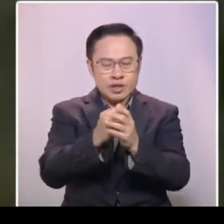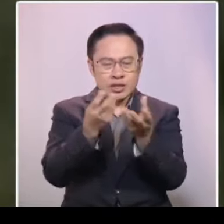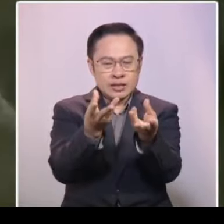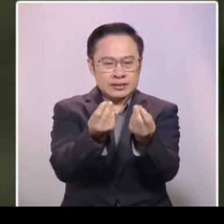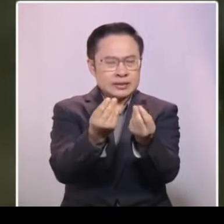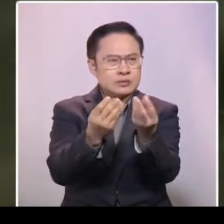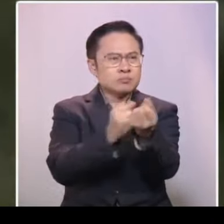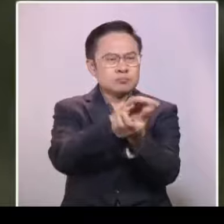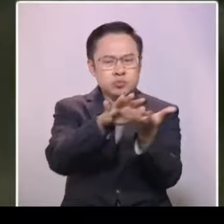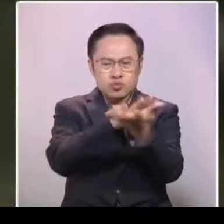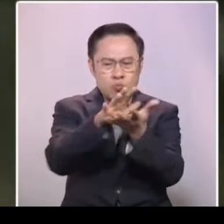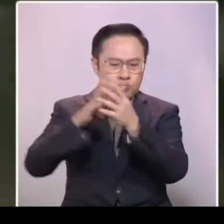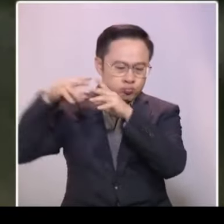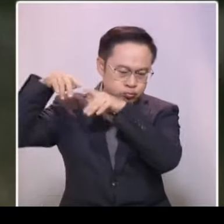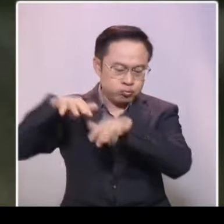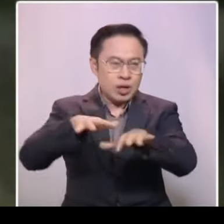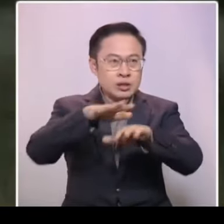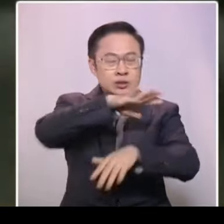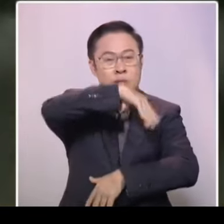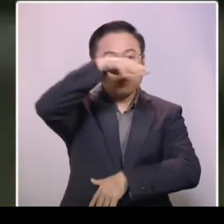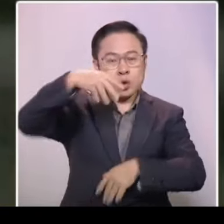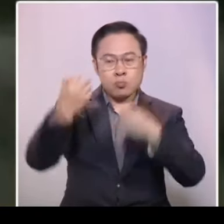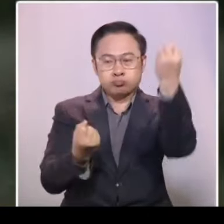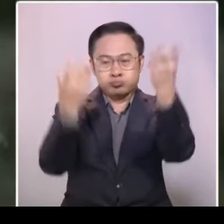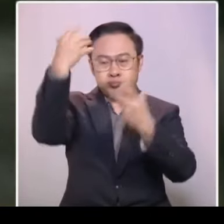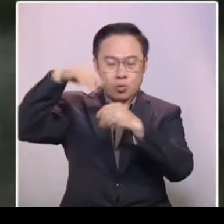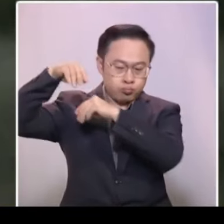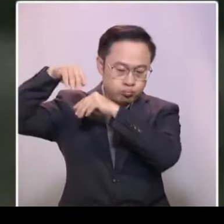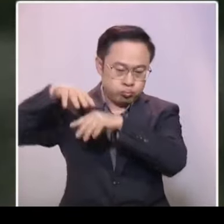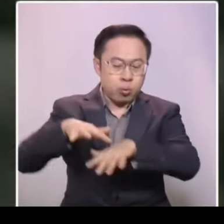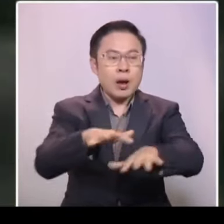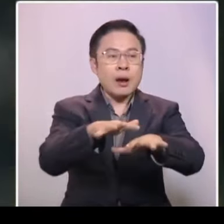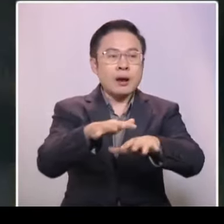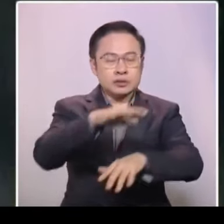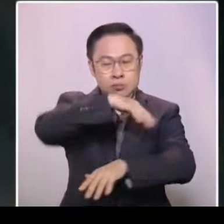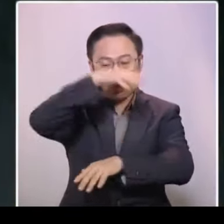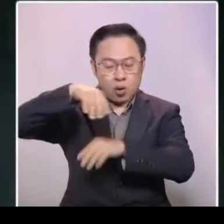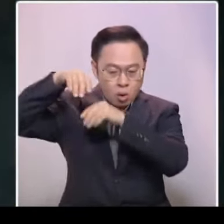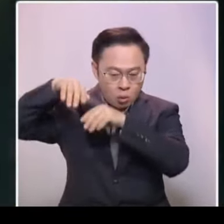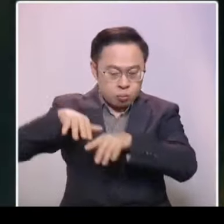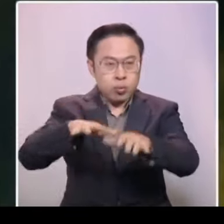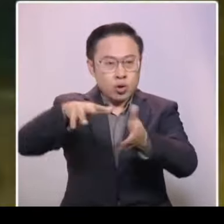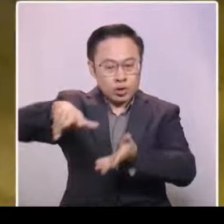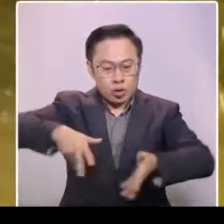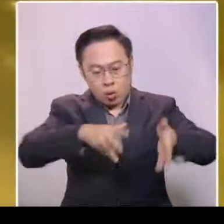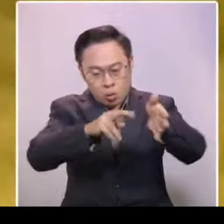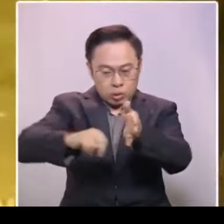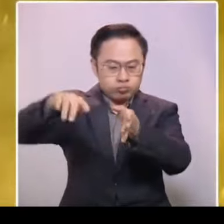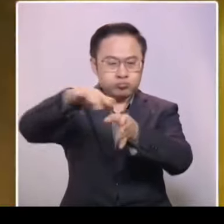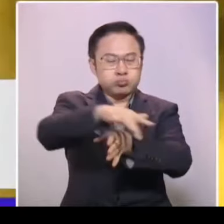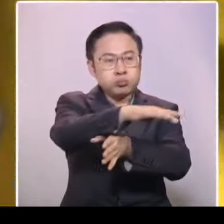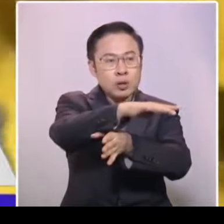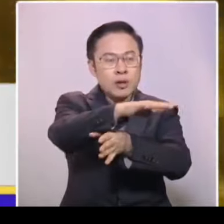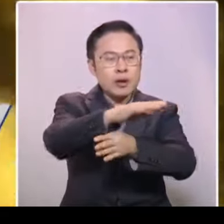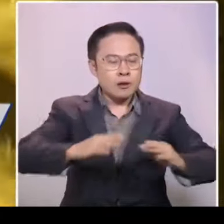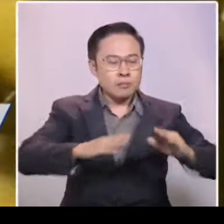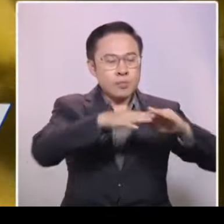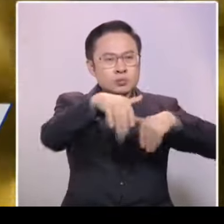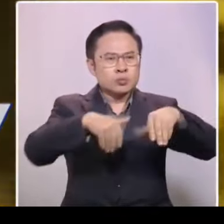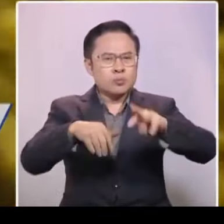นะแล้วก็ภูเขาด้วยนี่เป็นมวนน้ำก้อนใหญ่ครับจากเขาใหญ่ที่ไหลลงมาตามคลองก่อนจะเอ่อทท่มพื้นที่หมู่ 5